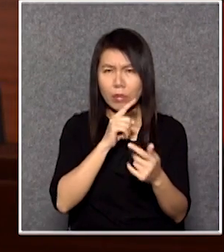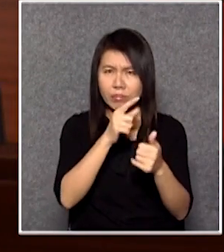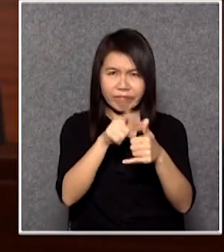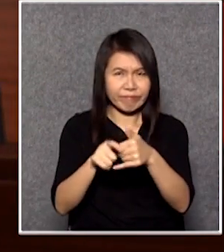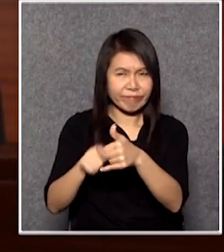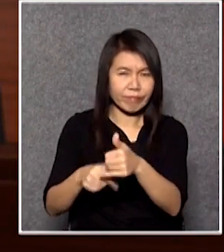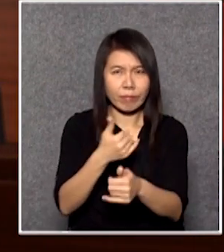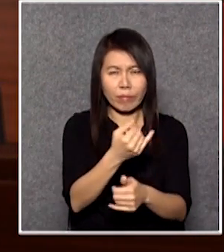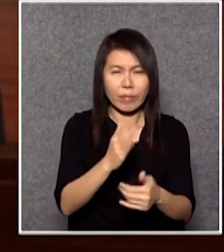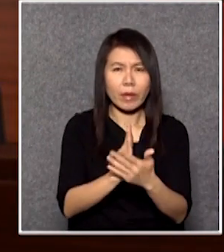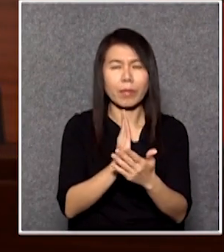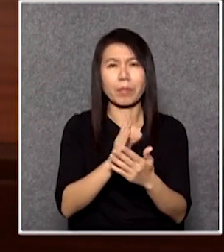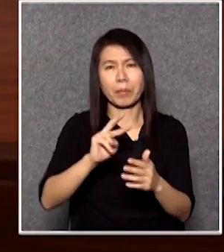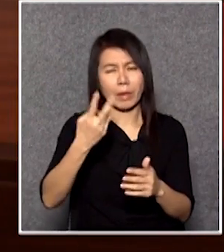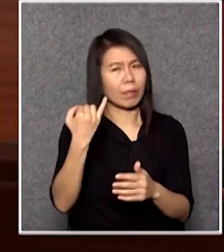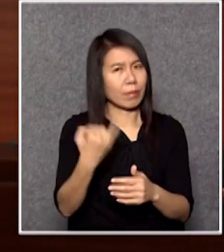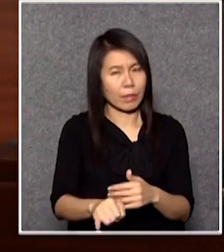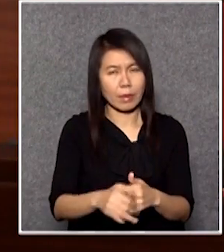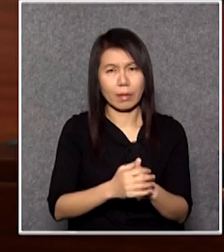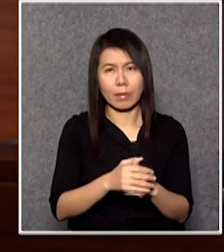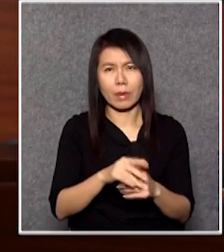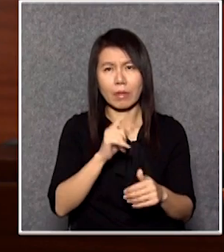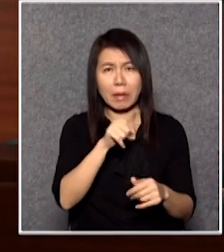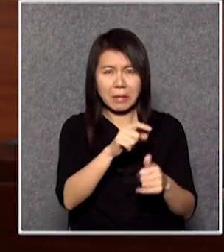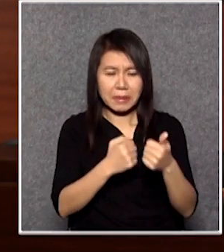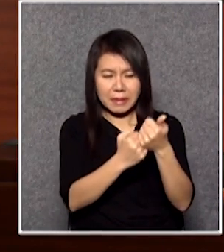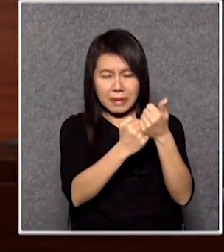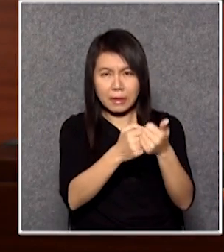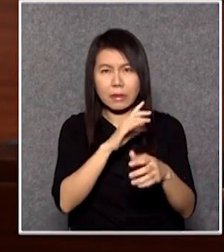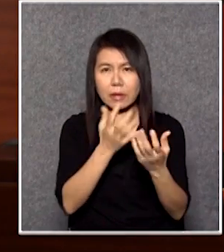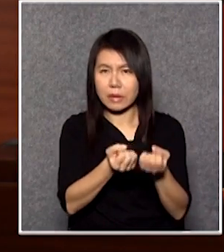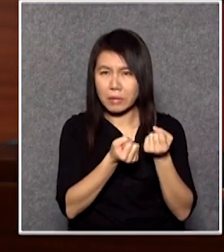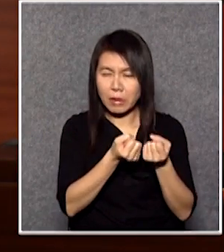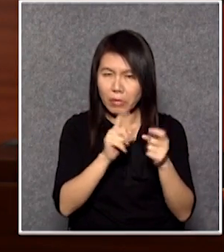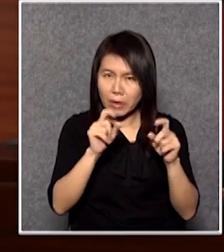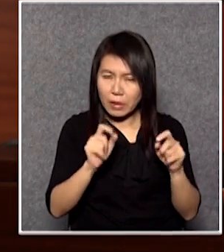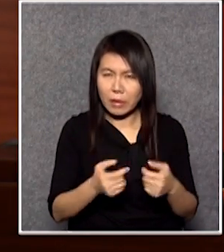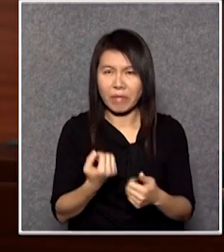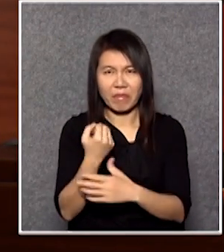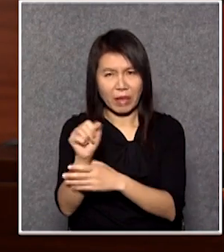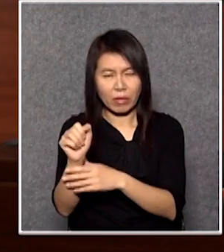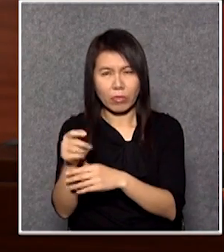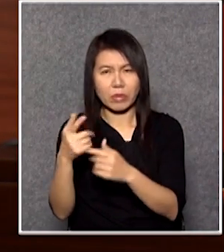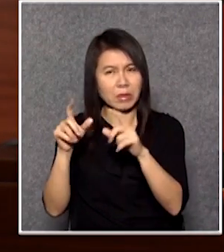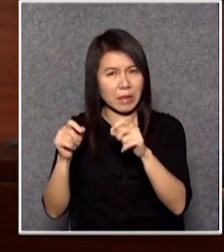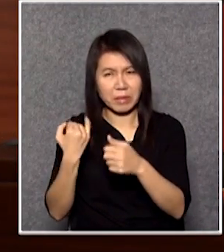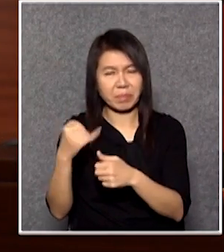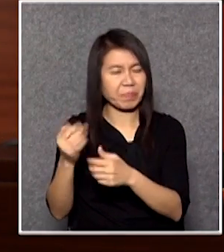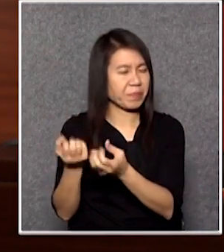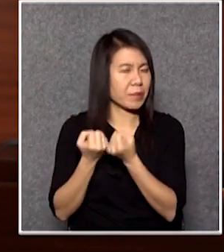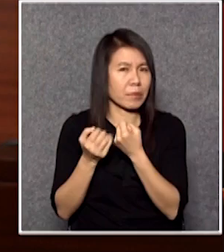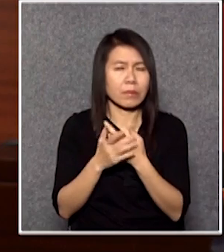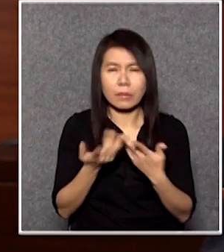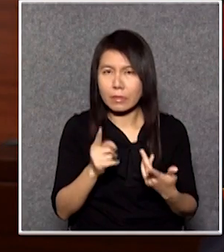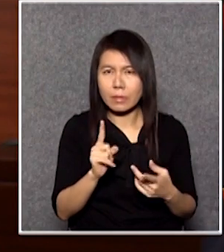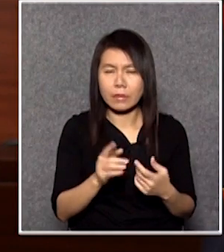都不能因為你支持誰就接受他的理論，你反對誰就倒誰的理論。既然